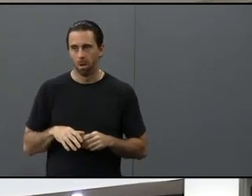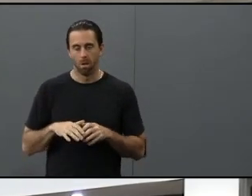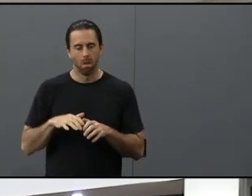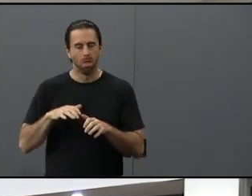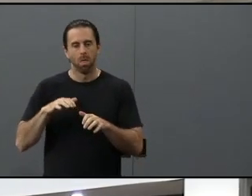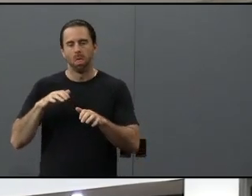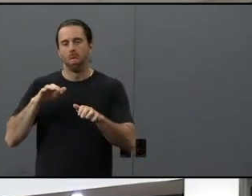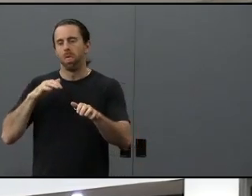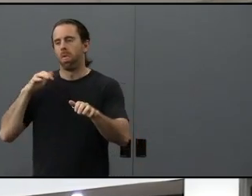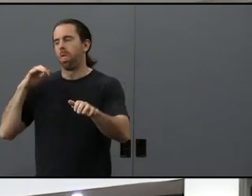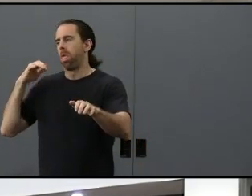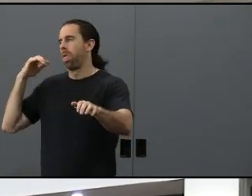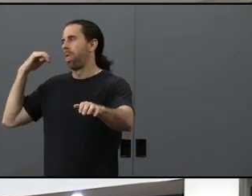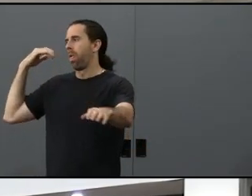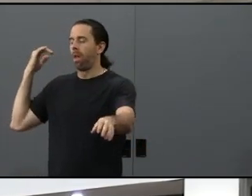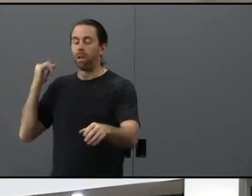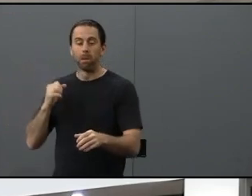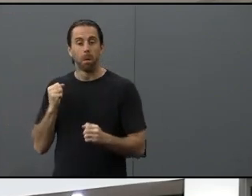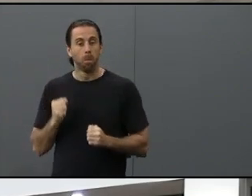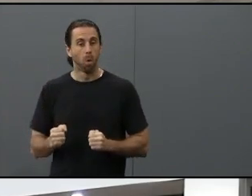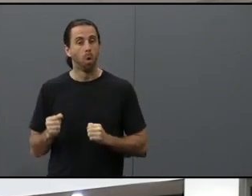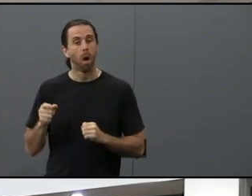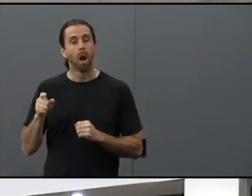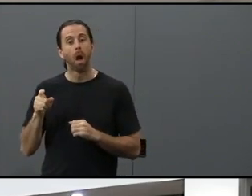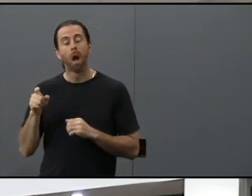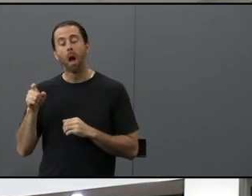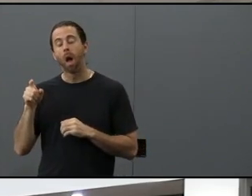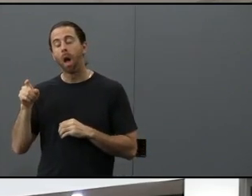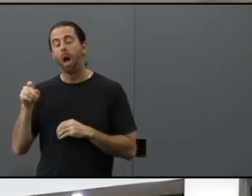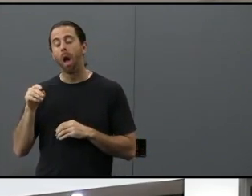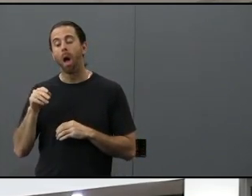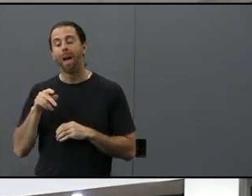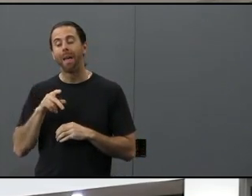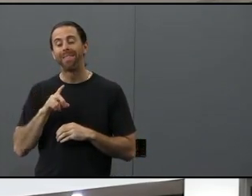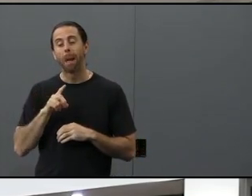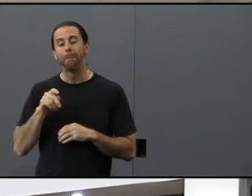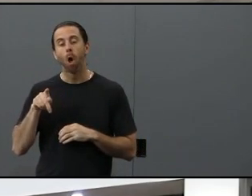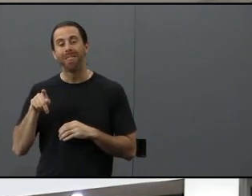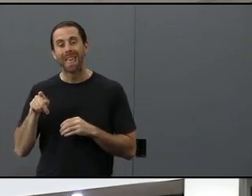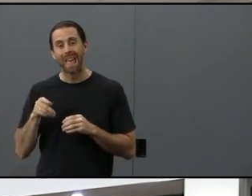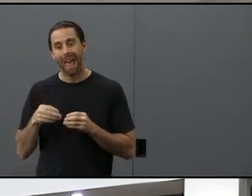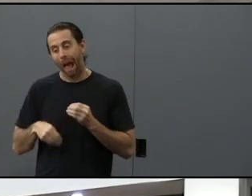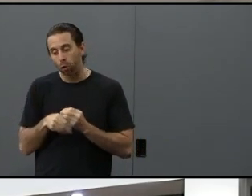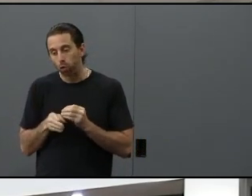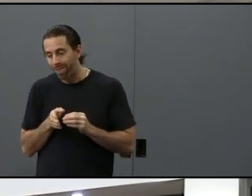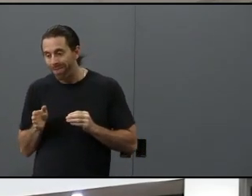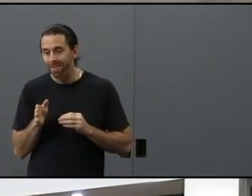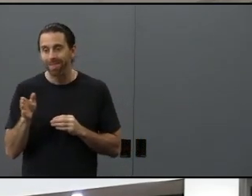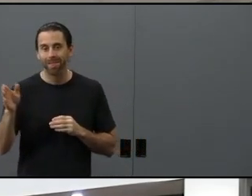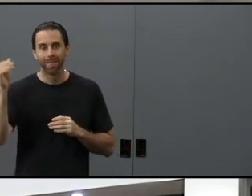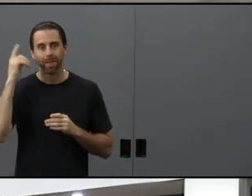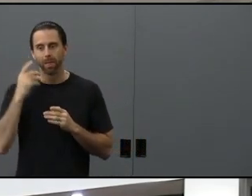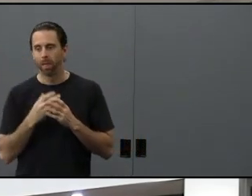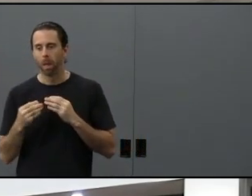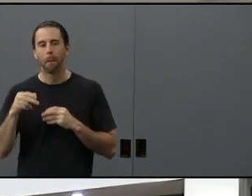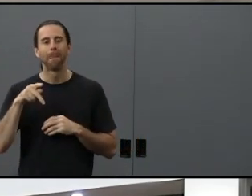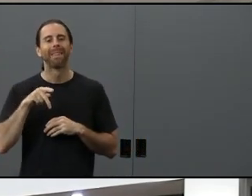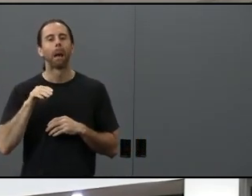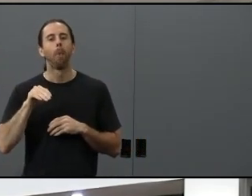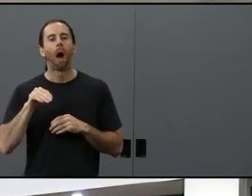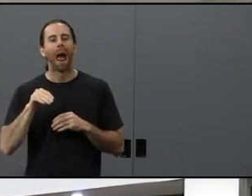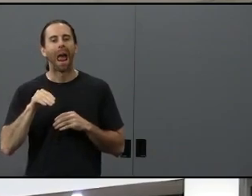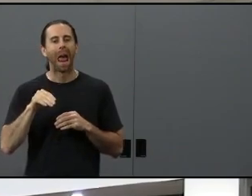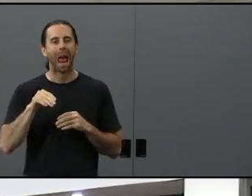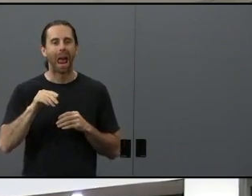si on pouvait faire à partir des pionniers dans la voie de gauche une bretelle qui amène vers la sortie pour Patrick main qui se